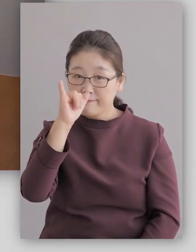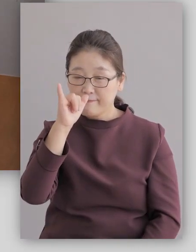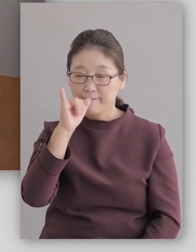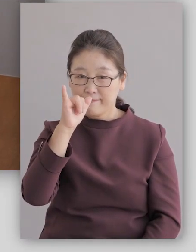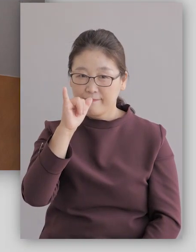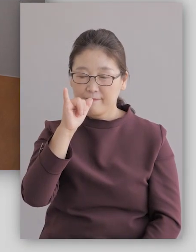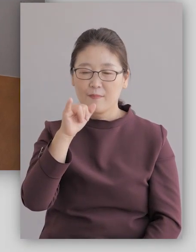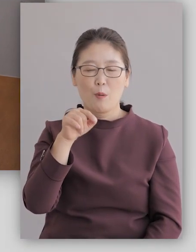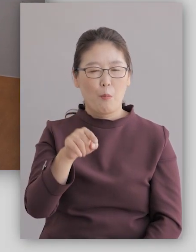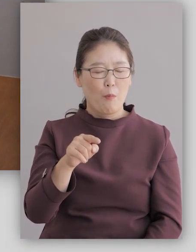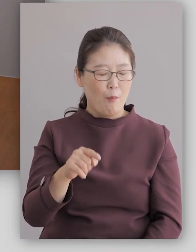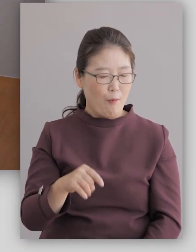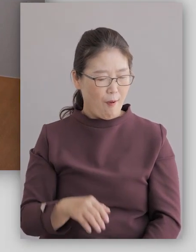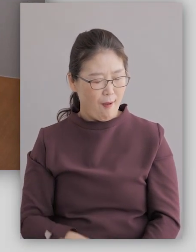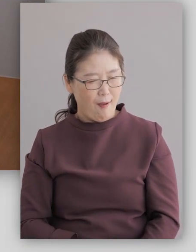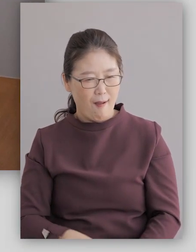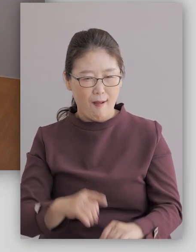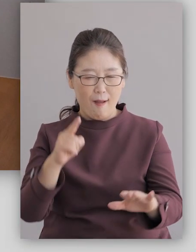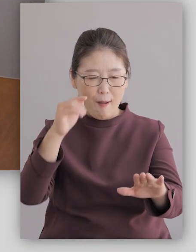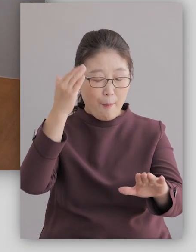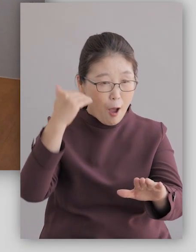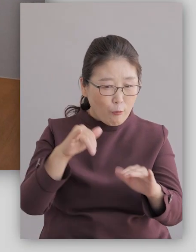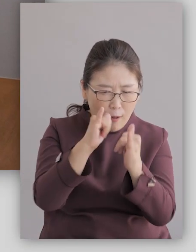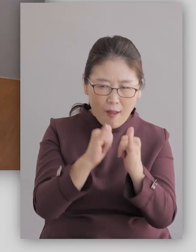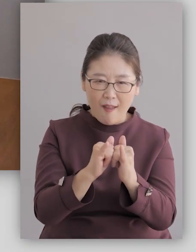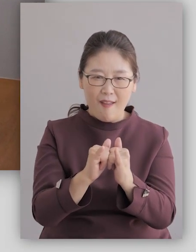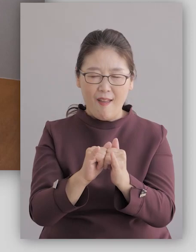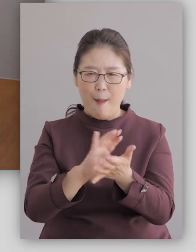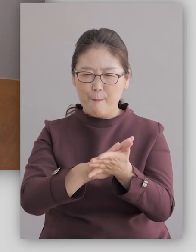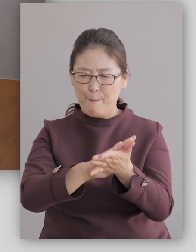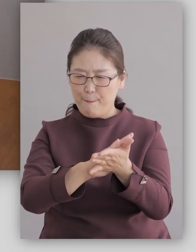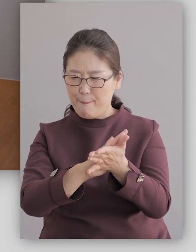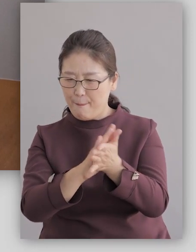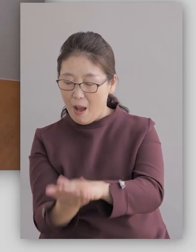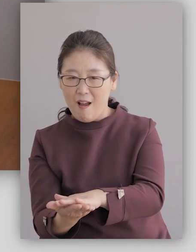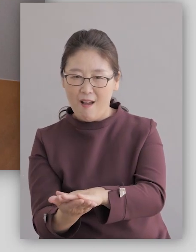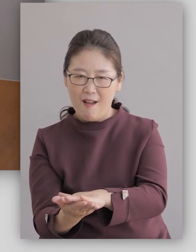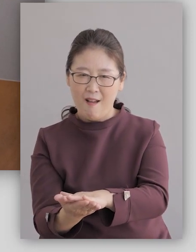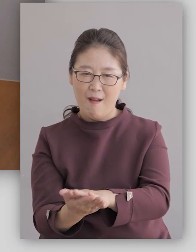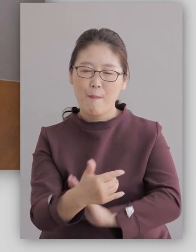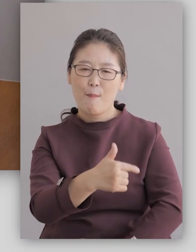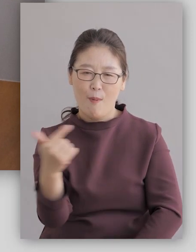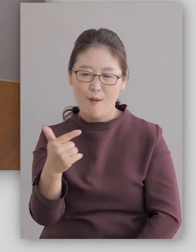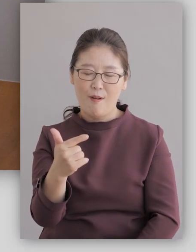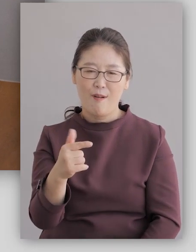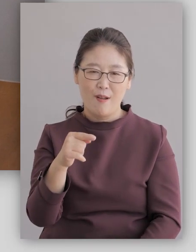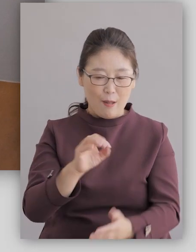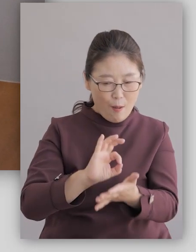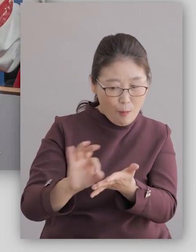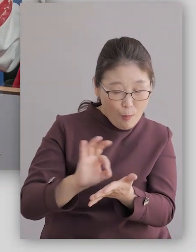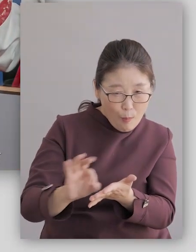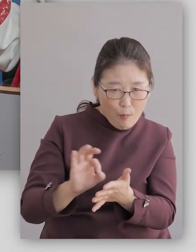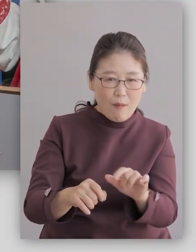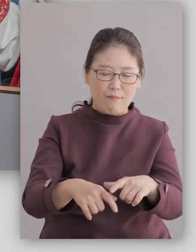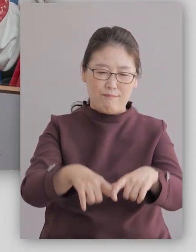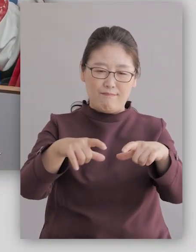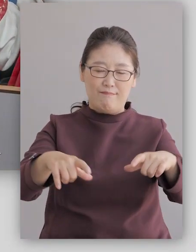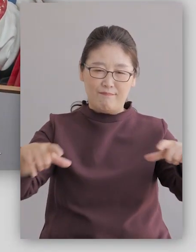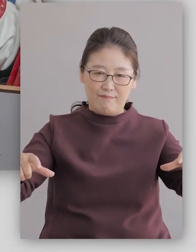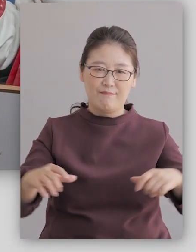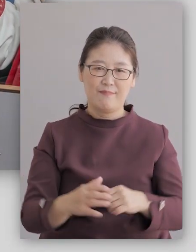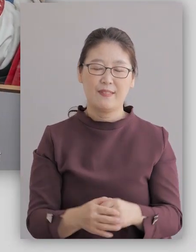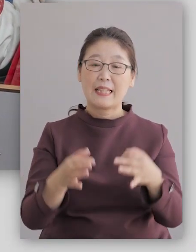한국 사회에서 굉장히 많은 변화가 일어납니다. 이것을 통해서 소비 사회도 굉장히 촉발되게 되죠.